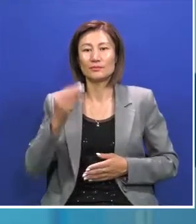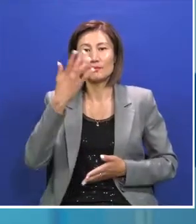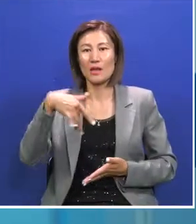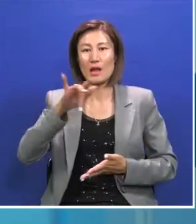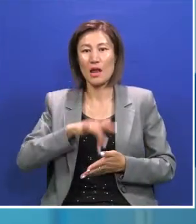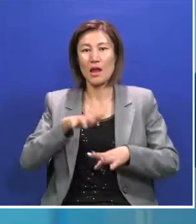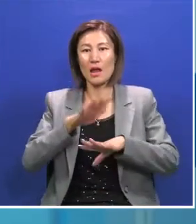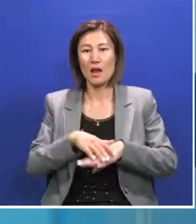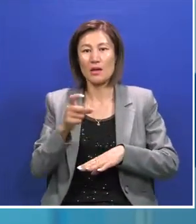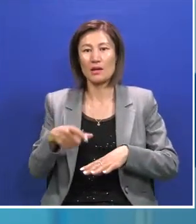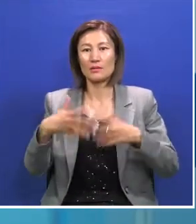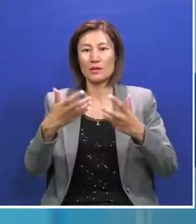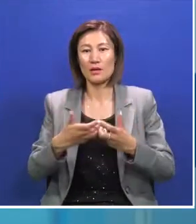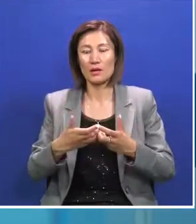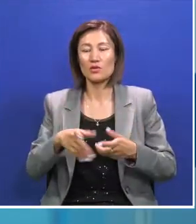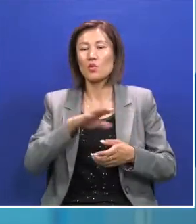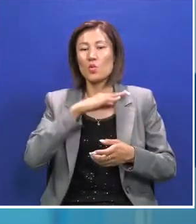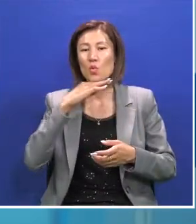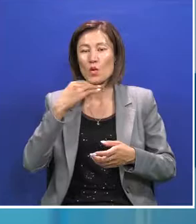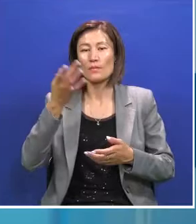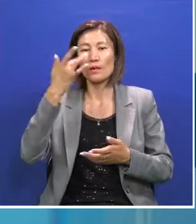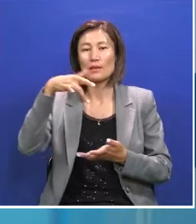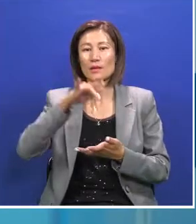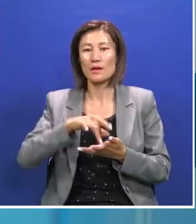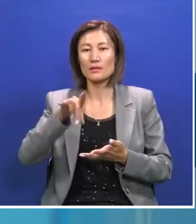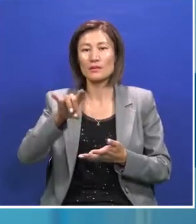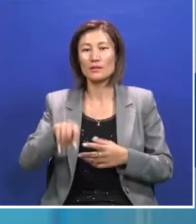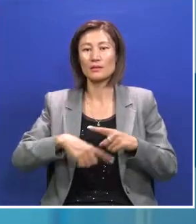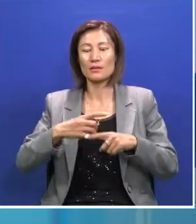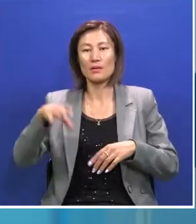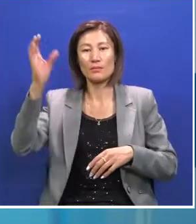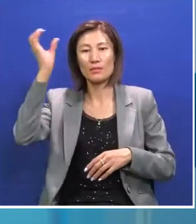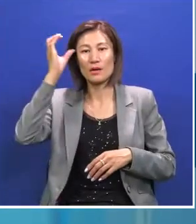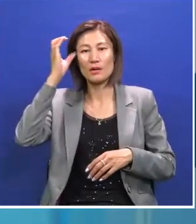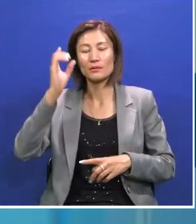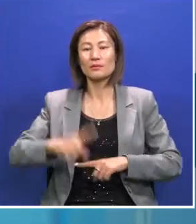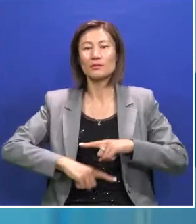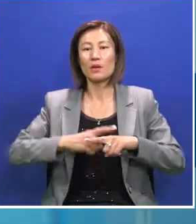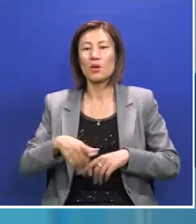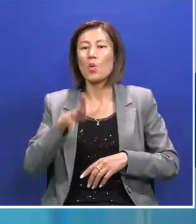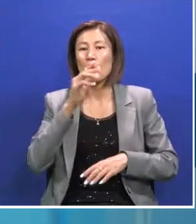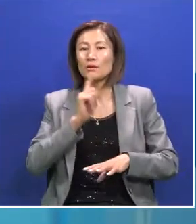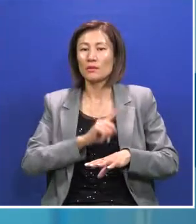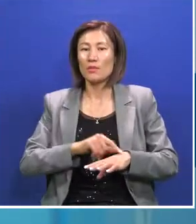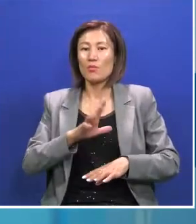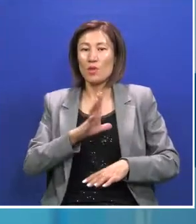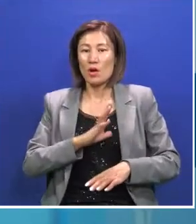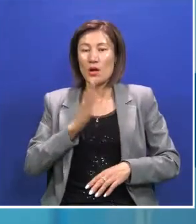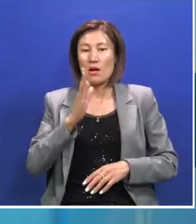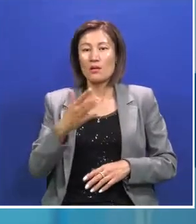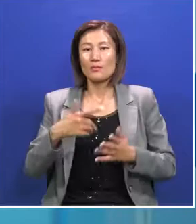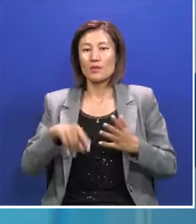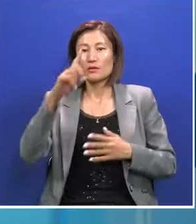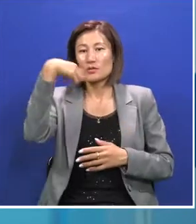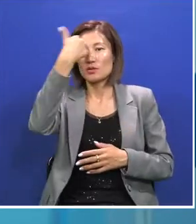Шымкент халық саны жағынан қарқынды өсіп жатқан қала санатында. Ал шаһарды заманауи білім орталығына айналдыру уақыт талабы болса, алдағы 5